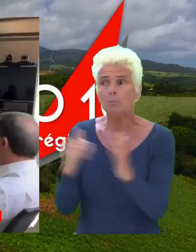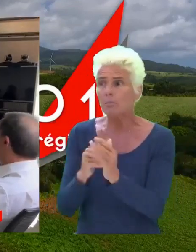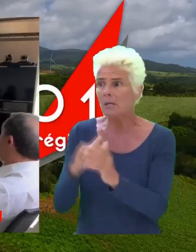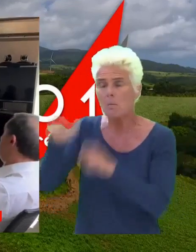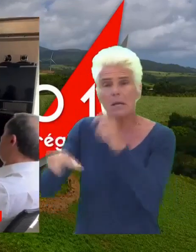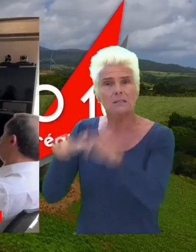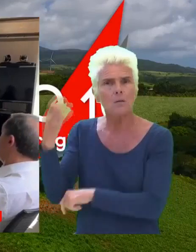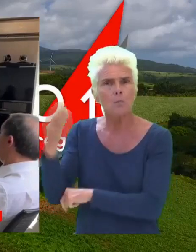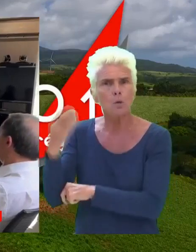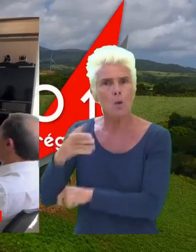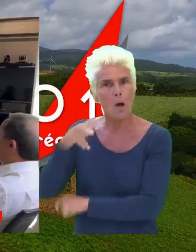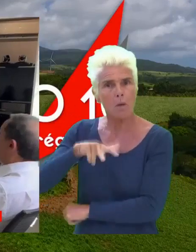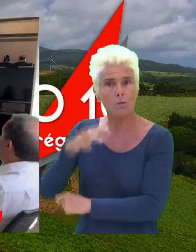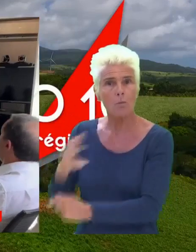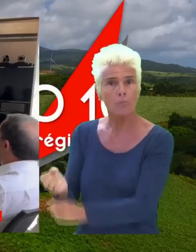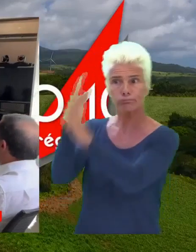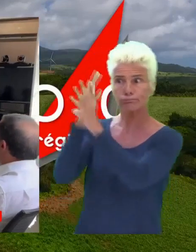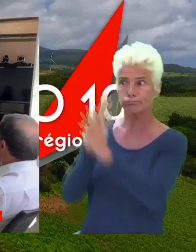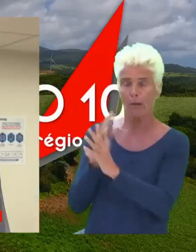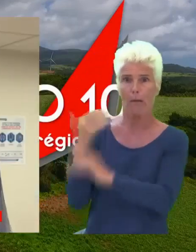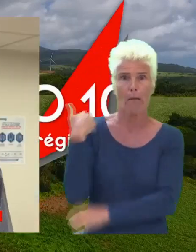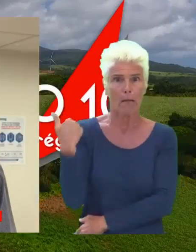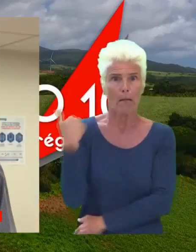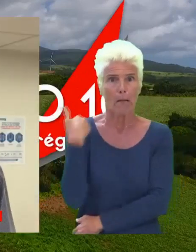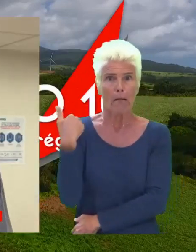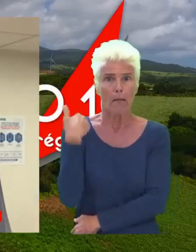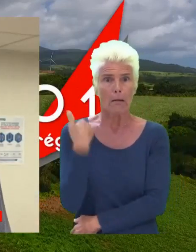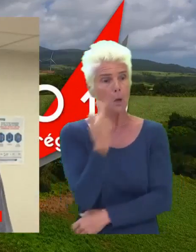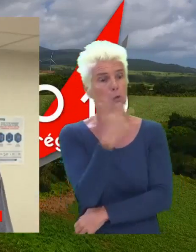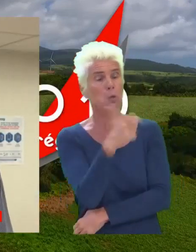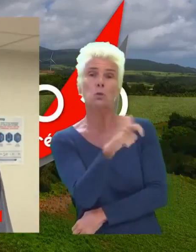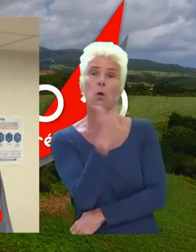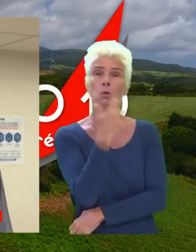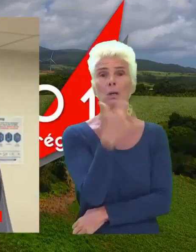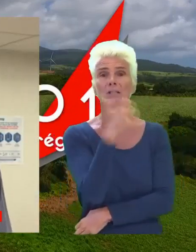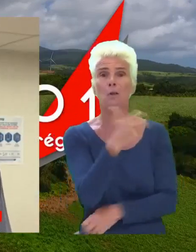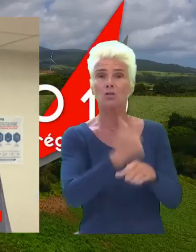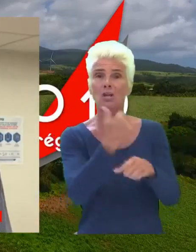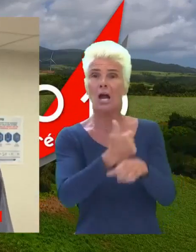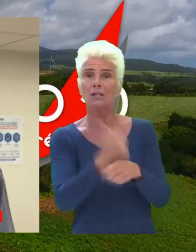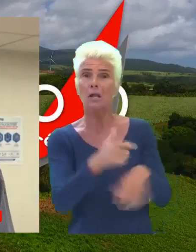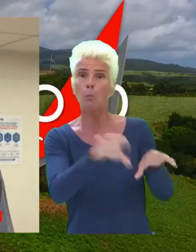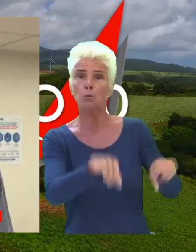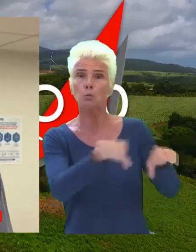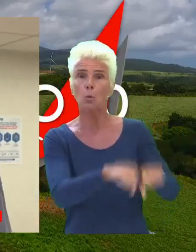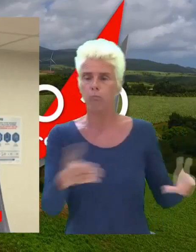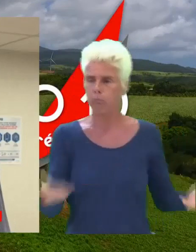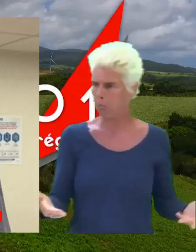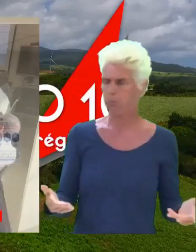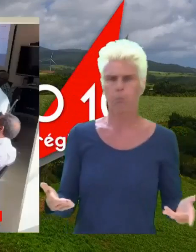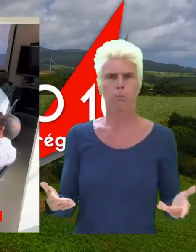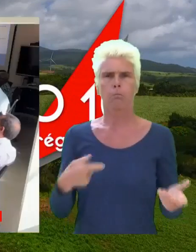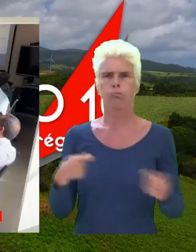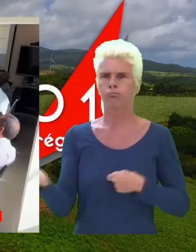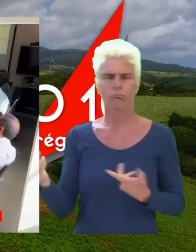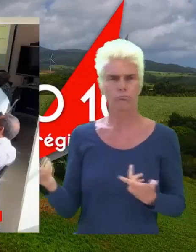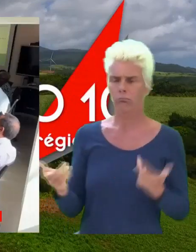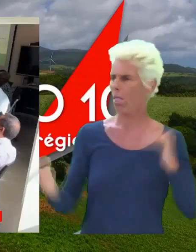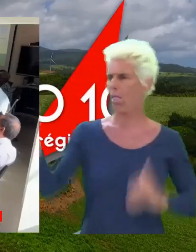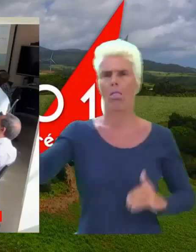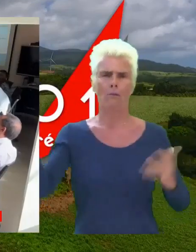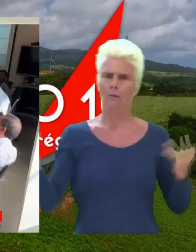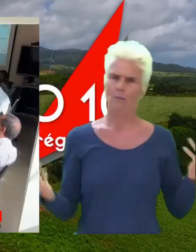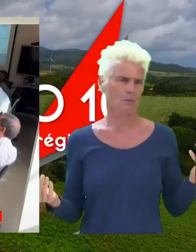logement social en Guadeloupe on a produit à peine 200 300 par an c'est pas suffisant si nous voulons donc